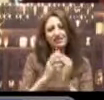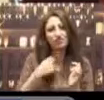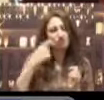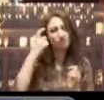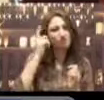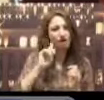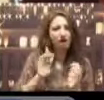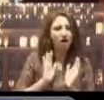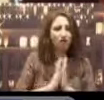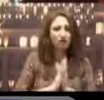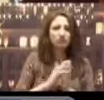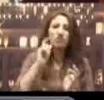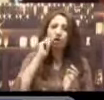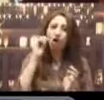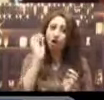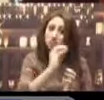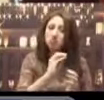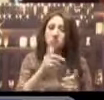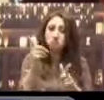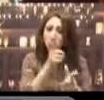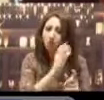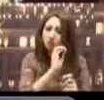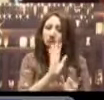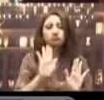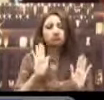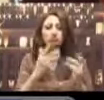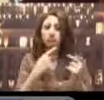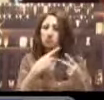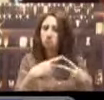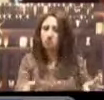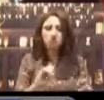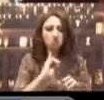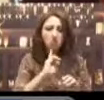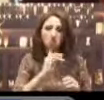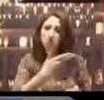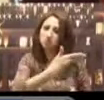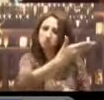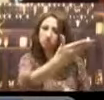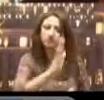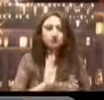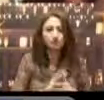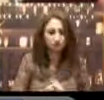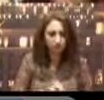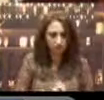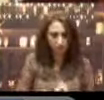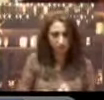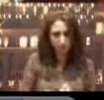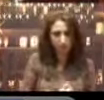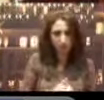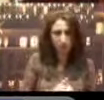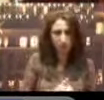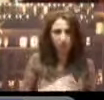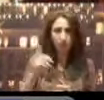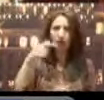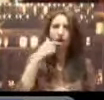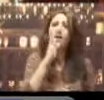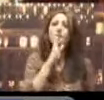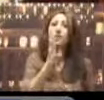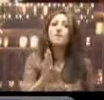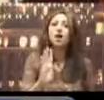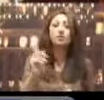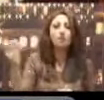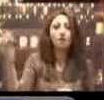يعني. فالراجل مشكورا، وعرفت ان هو مشكورا لان تعرضت لمواقف عكس كده بعد كده، ان هو كان في منتهى الصراحه وكان ستريت، قال لي